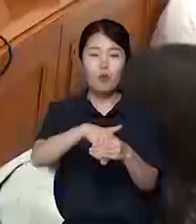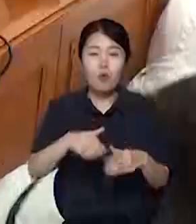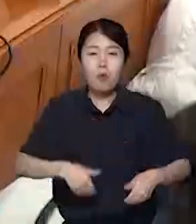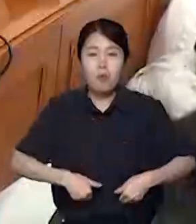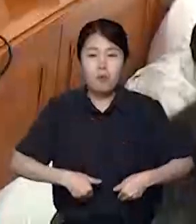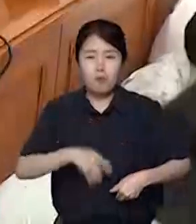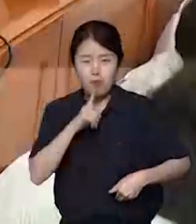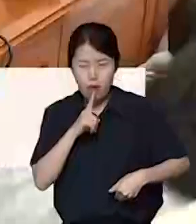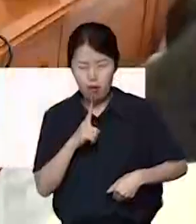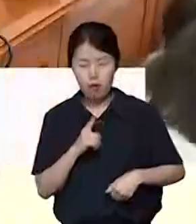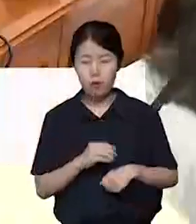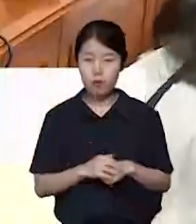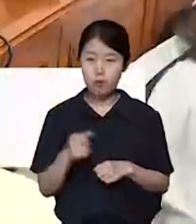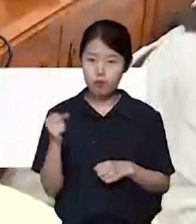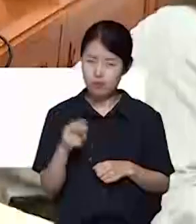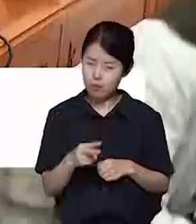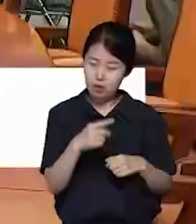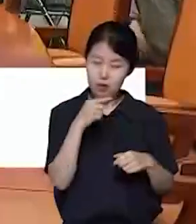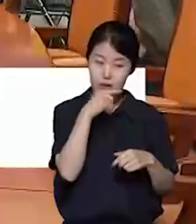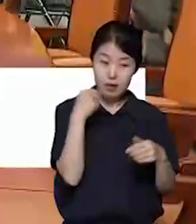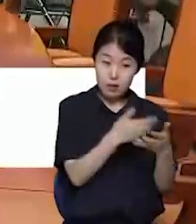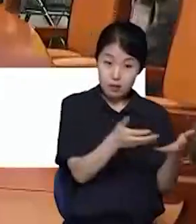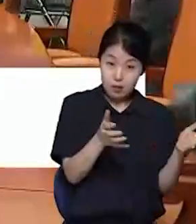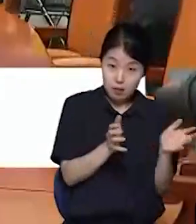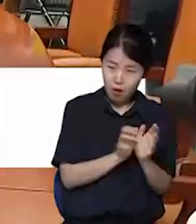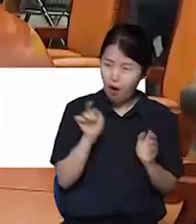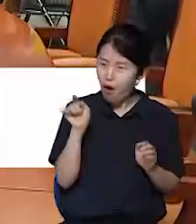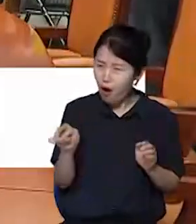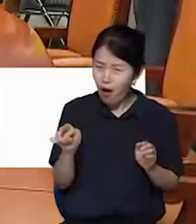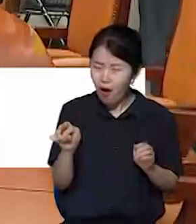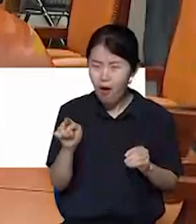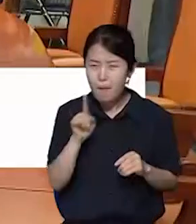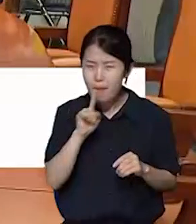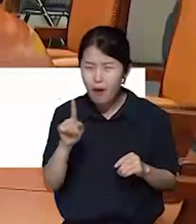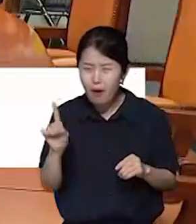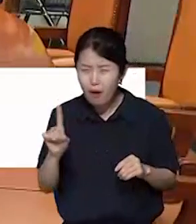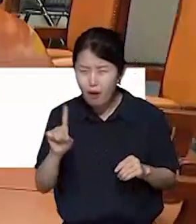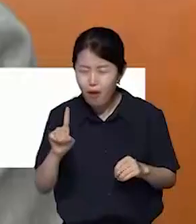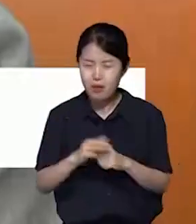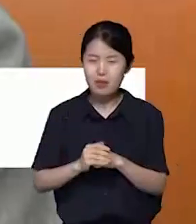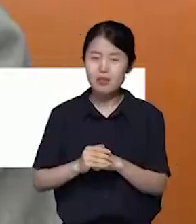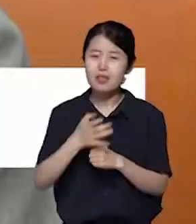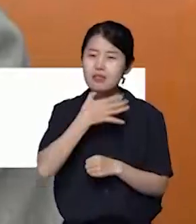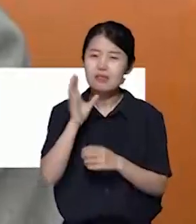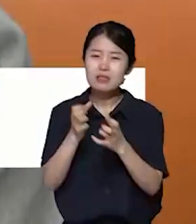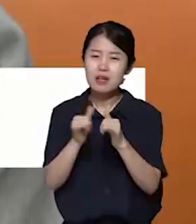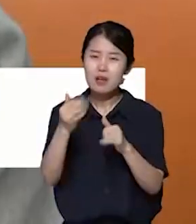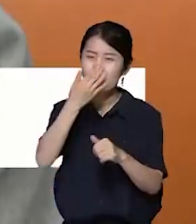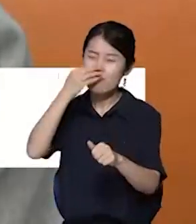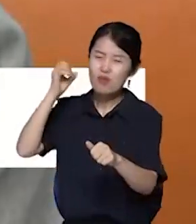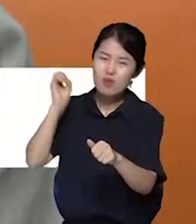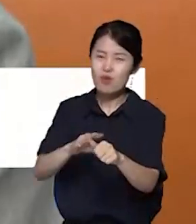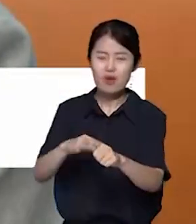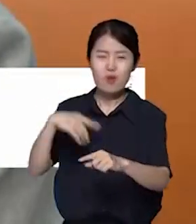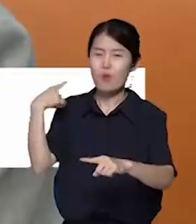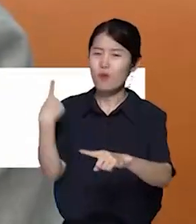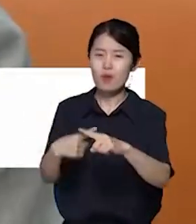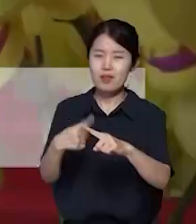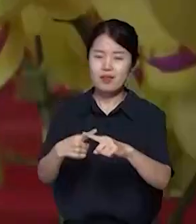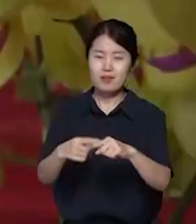국민의힘이 현대판 고려장이라며 김 위원장 사퇴와 혁신위 해체를 촉구하며 공세의 고삐를 당기고